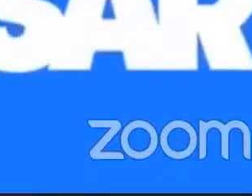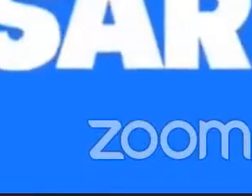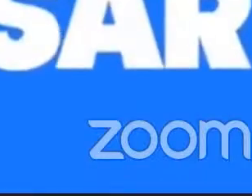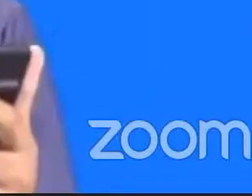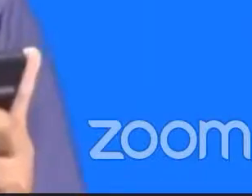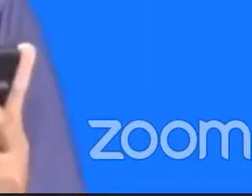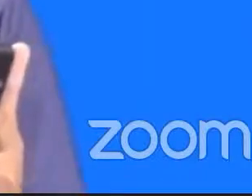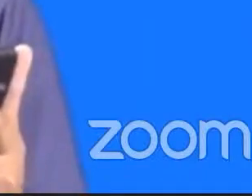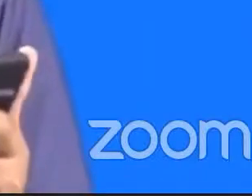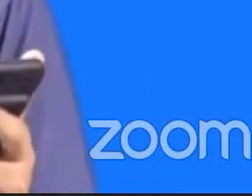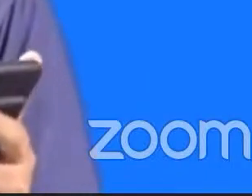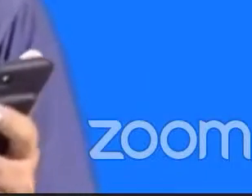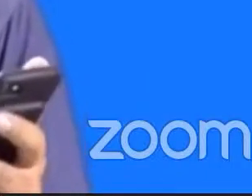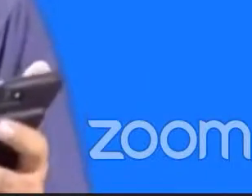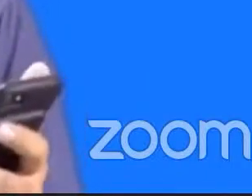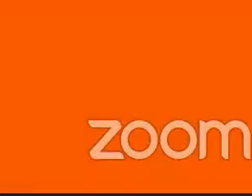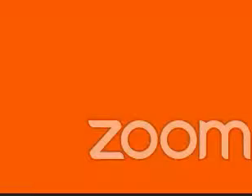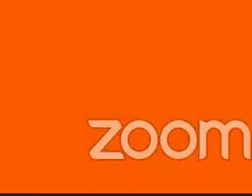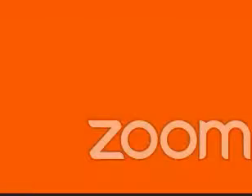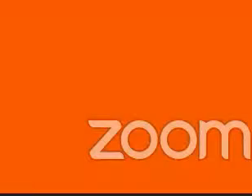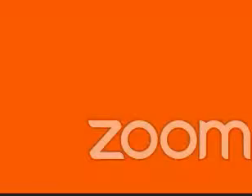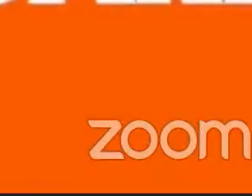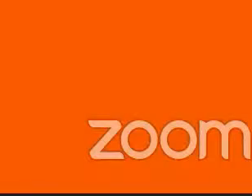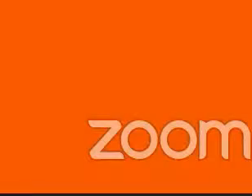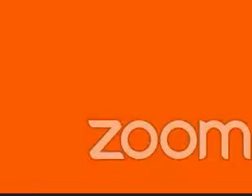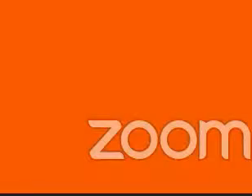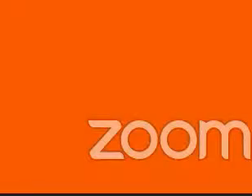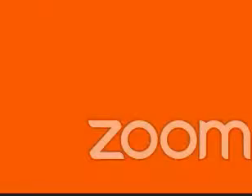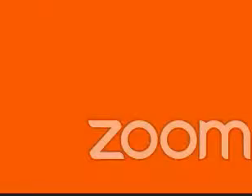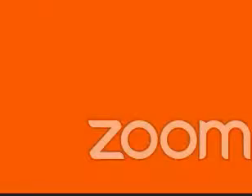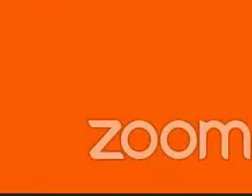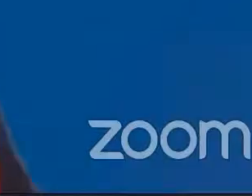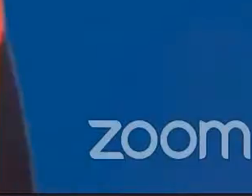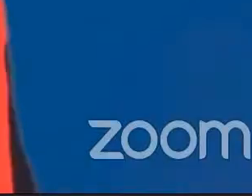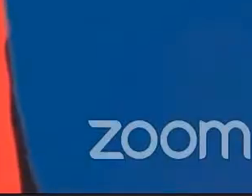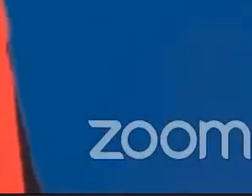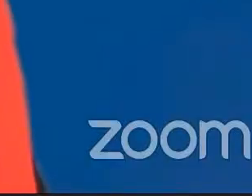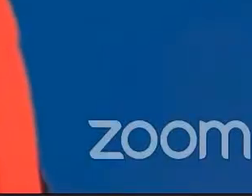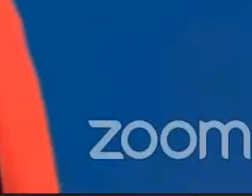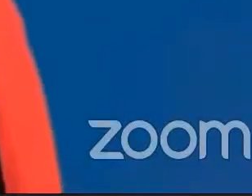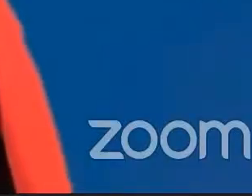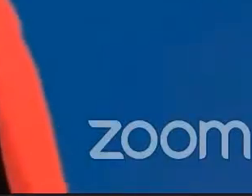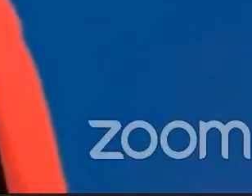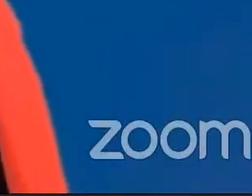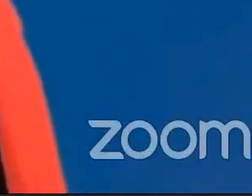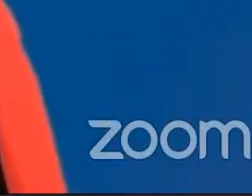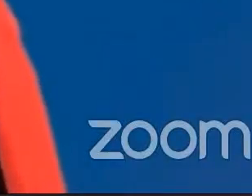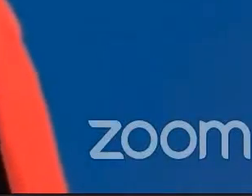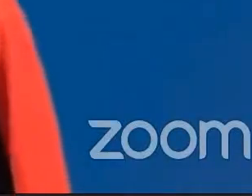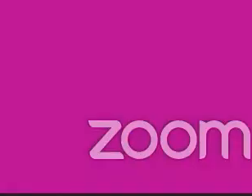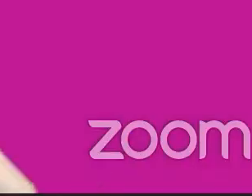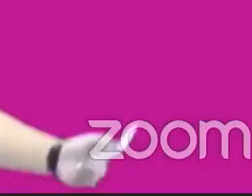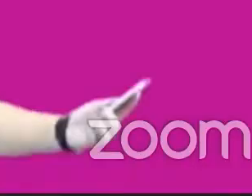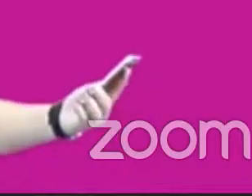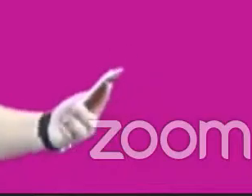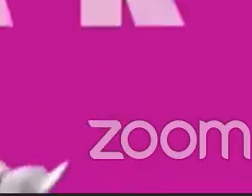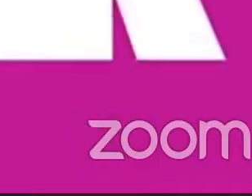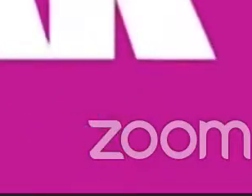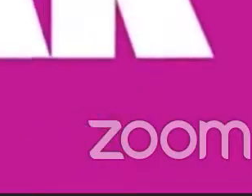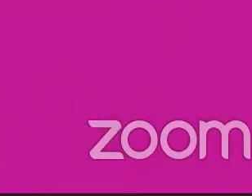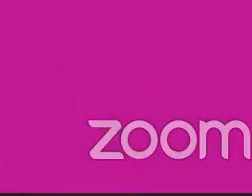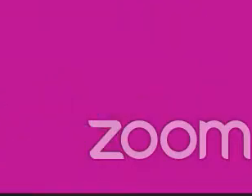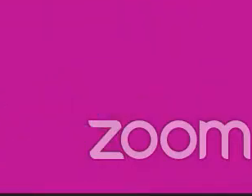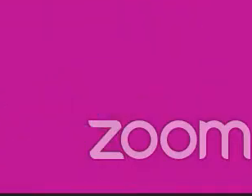banyak tanda seru. Banyak huruf besar, mata gue jadi ngilu. Coba dicari beritanya dulu. Mendingan begitu daripada